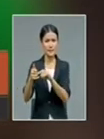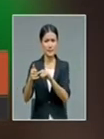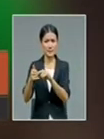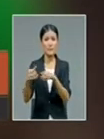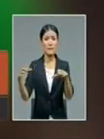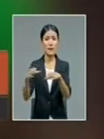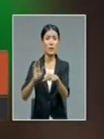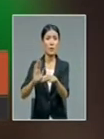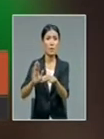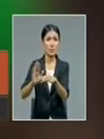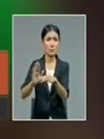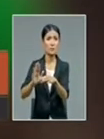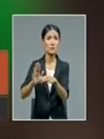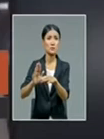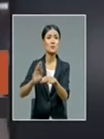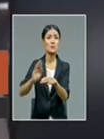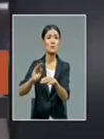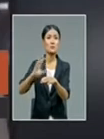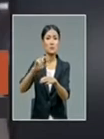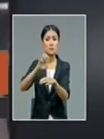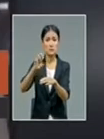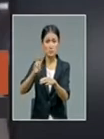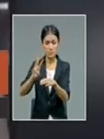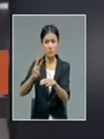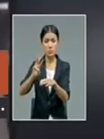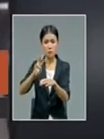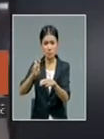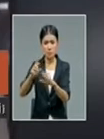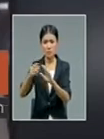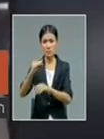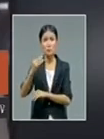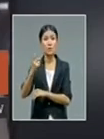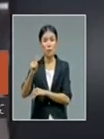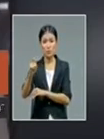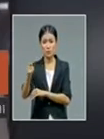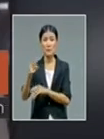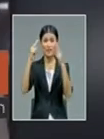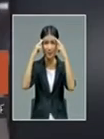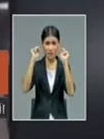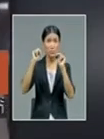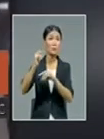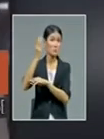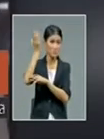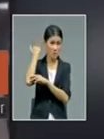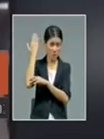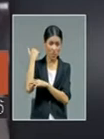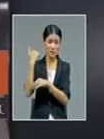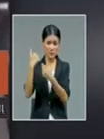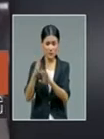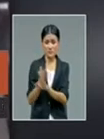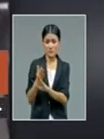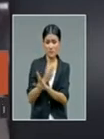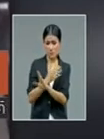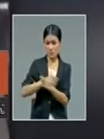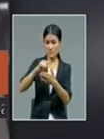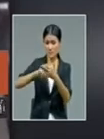คของนายซิลวิโอ เบลลุสโคนีซึ่งเป็นอดีตนายกรัฐมนตรีที่มีคะแนนนำอยู่ด้วยก่อนที่จะมีการเลือกตั้งกำลังจะเกิด